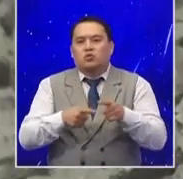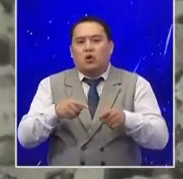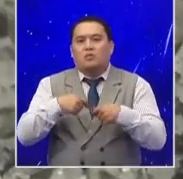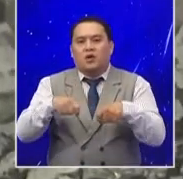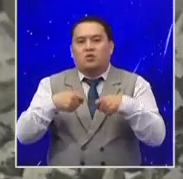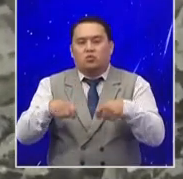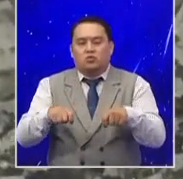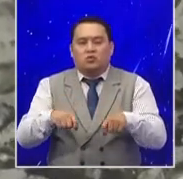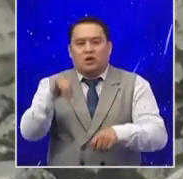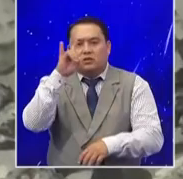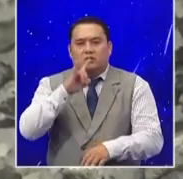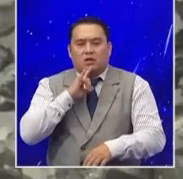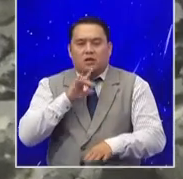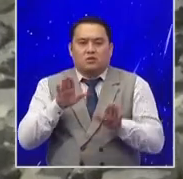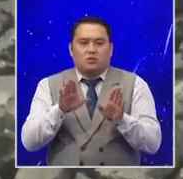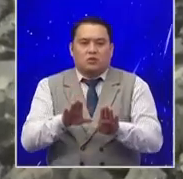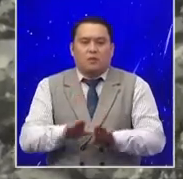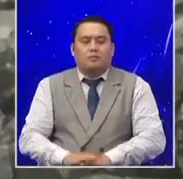на внутренний рынок.